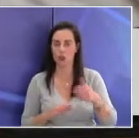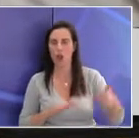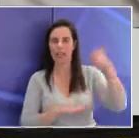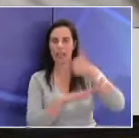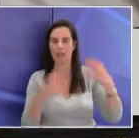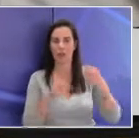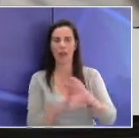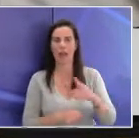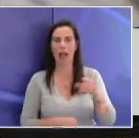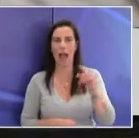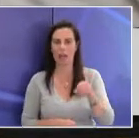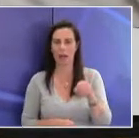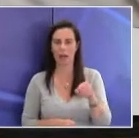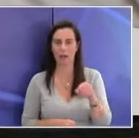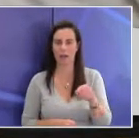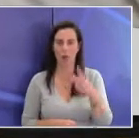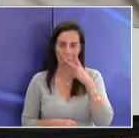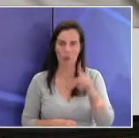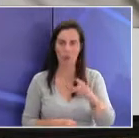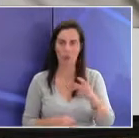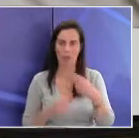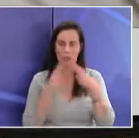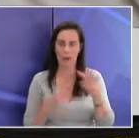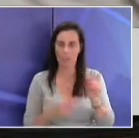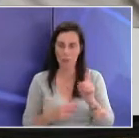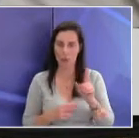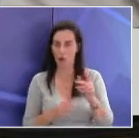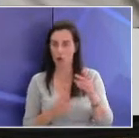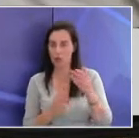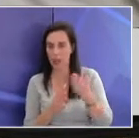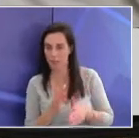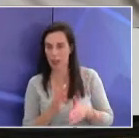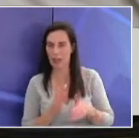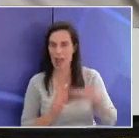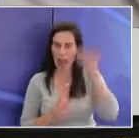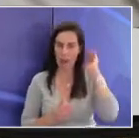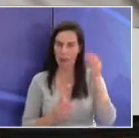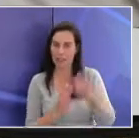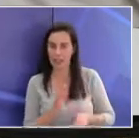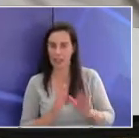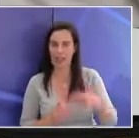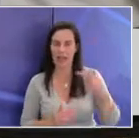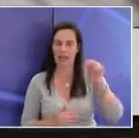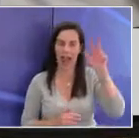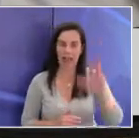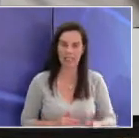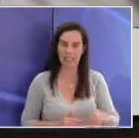הזה. איך אתם את זה רואים שזה נפטר? מישהו יוותר? יאיר לפיד יוותר? גנץ